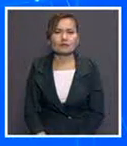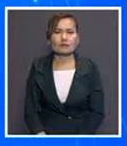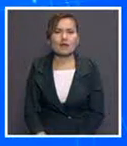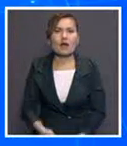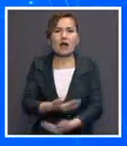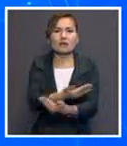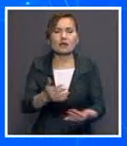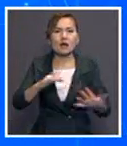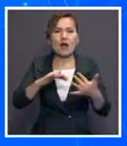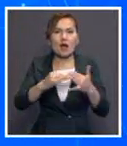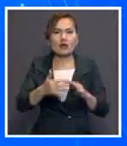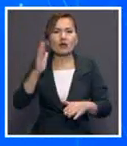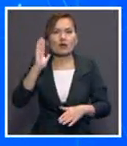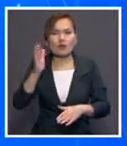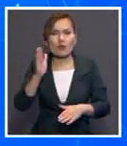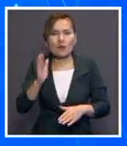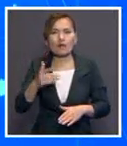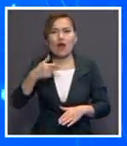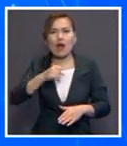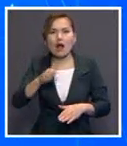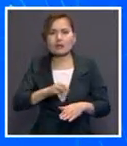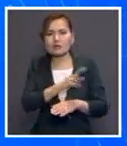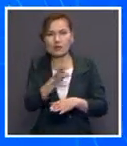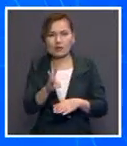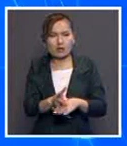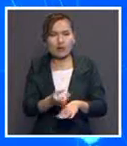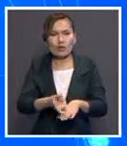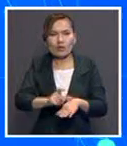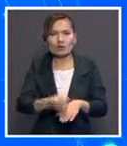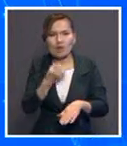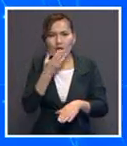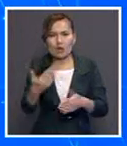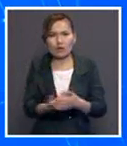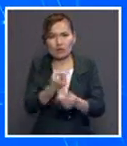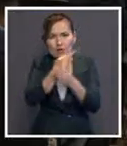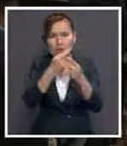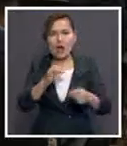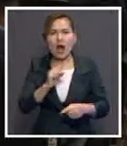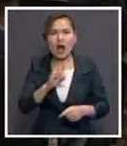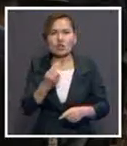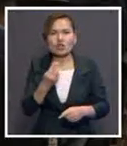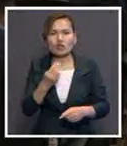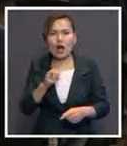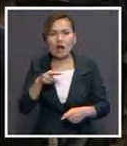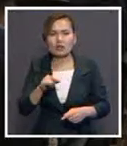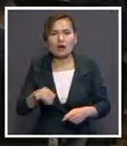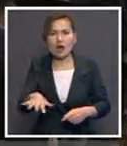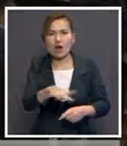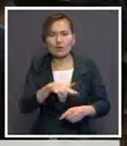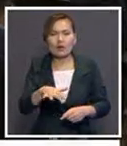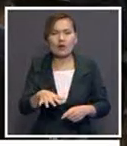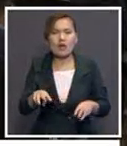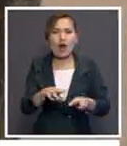Сіздердің ауылдарыңызда алдағы уақытта газ қосылатыны керемет жаңалық. Бүгін Аршал ауданының тұрғындарымен кездесе келген мәжіліс